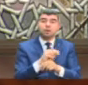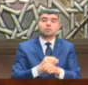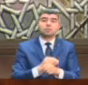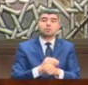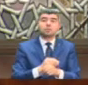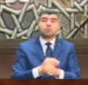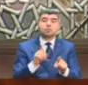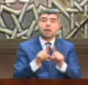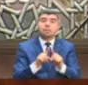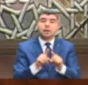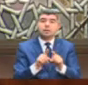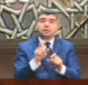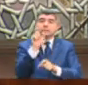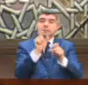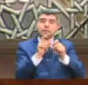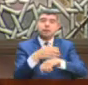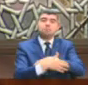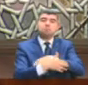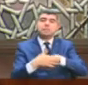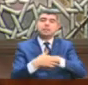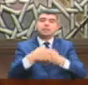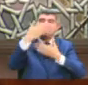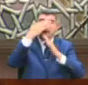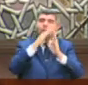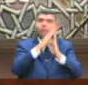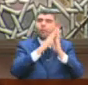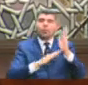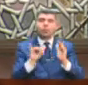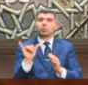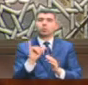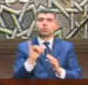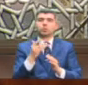وسطى ببلادنا للسيدات والسادة والمحترمين من فريق الأصالة